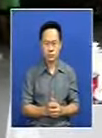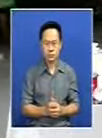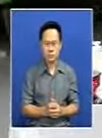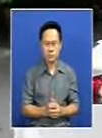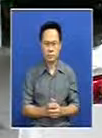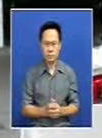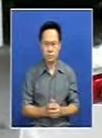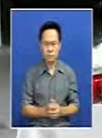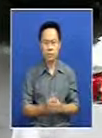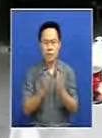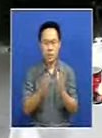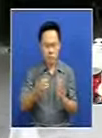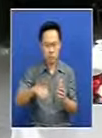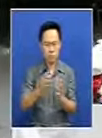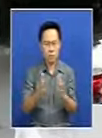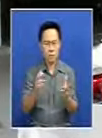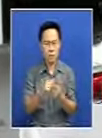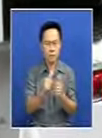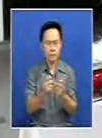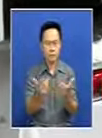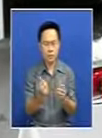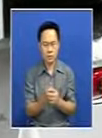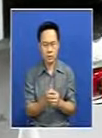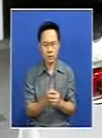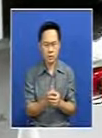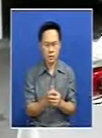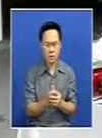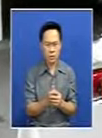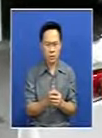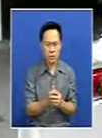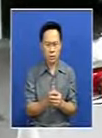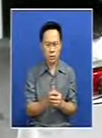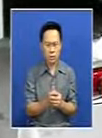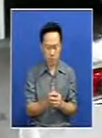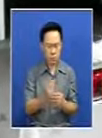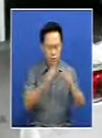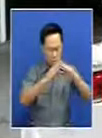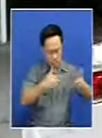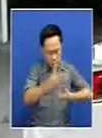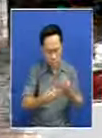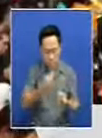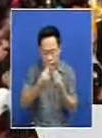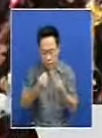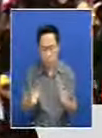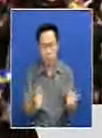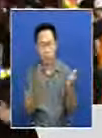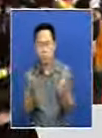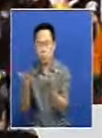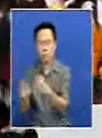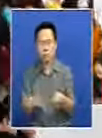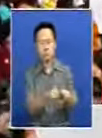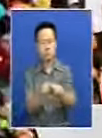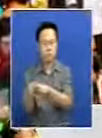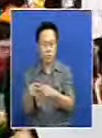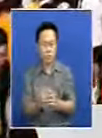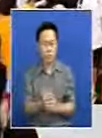ไร ก็ไม่มีครับเพราะว่าคนเยอะแล้วก็คือหมดกับทุกร้านนะผมสังเกตดู ส